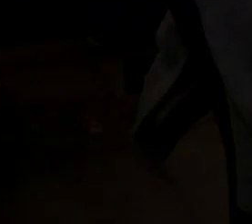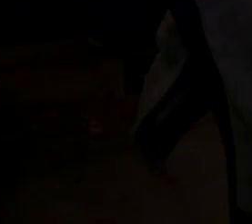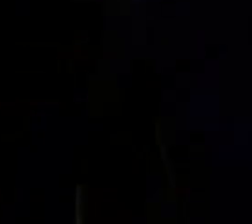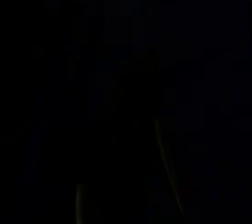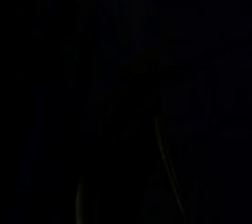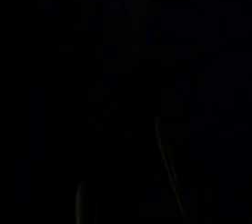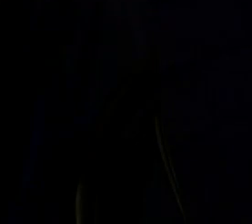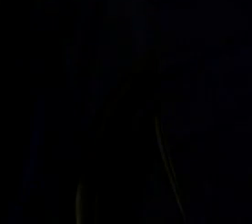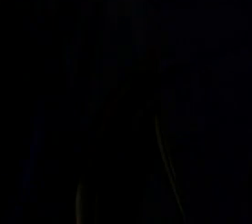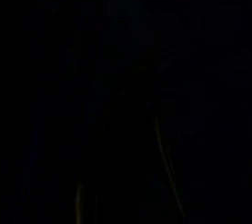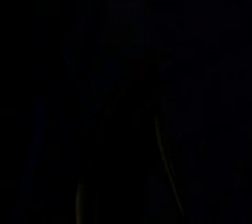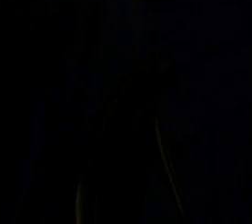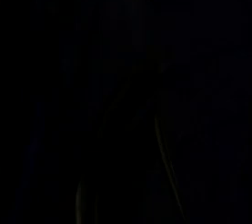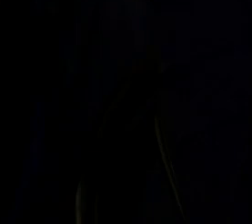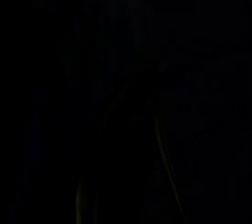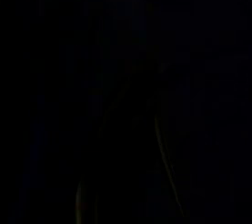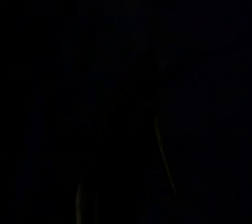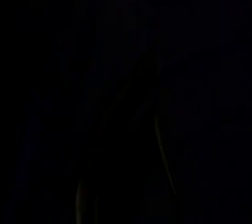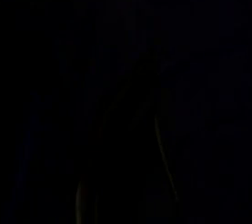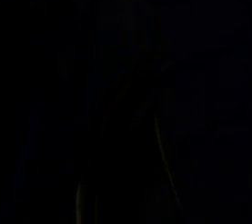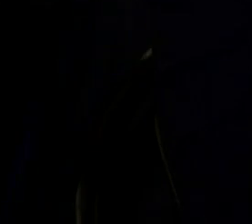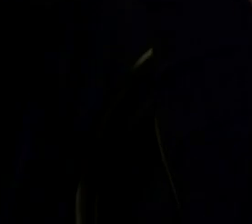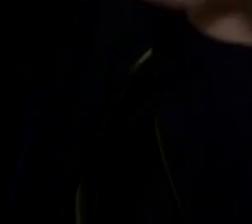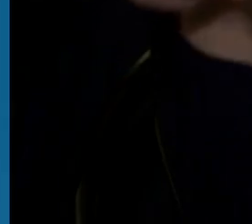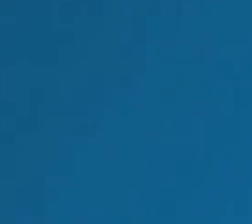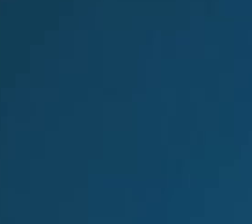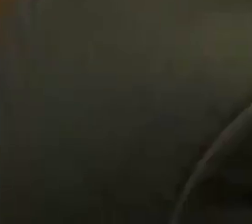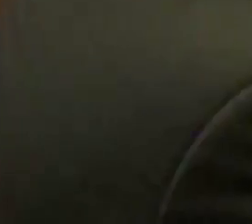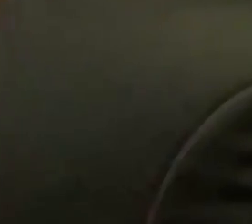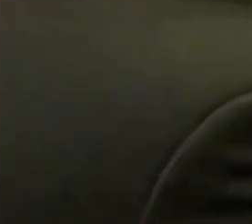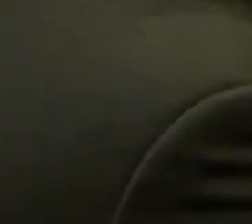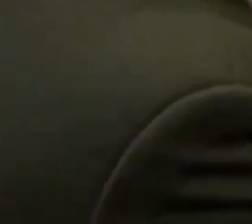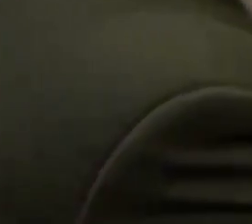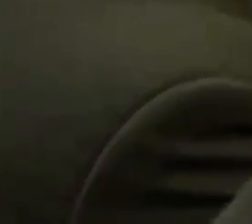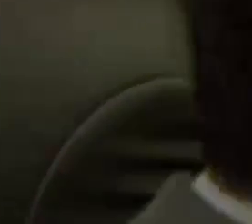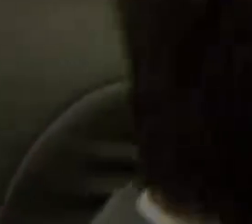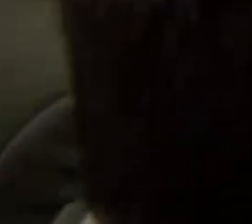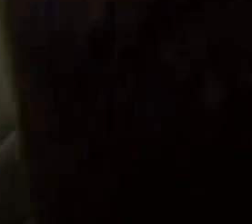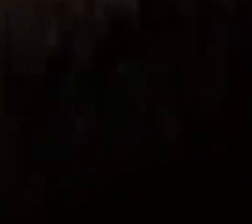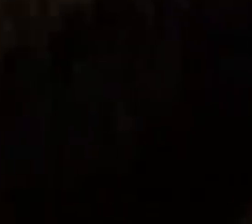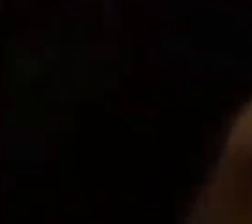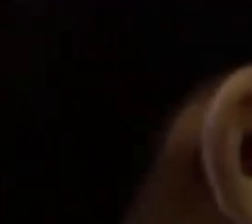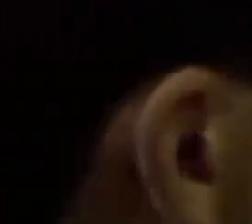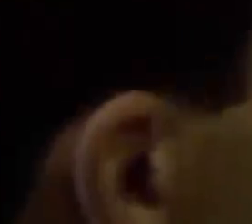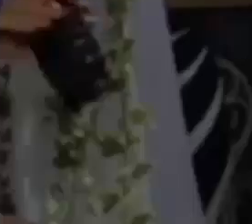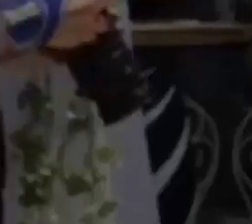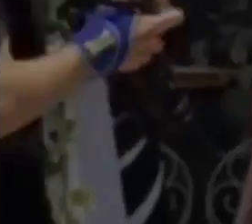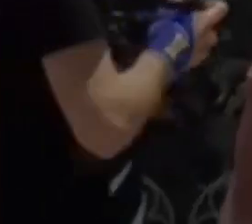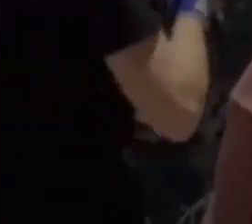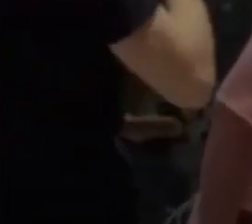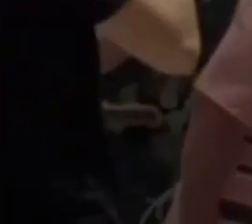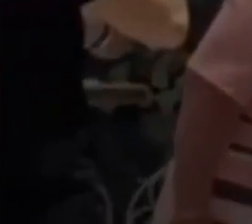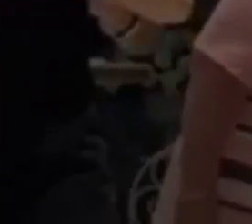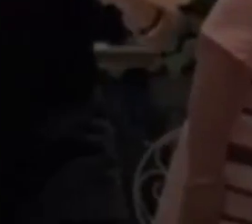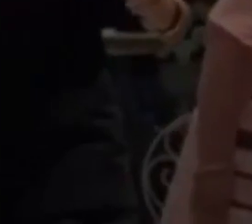chicken and you cannot be sure it's chicken. וגם נכד מרן